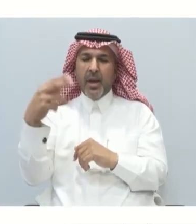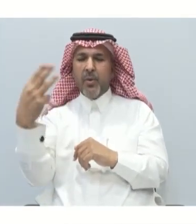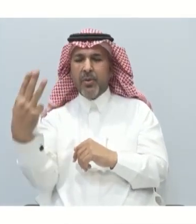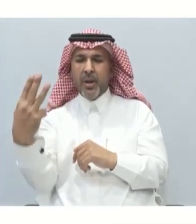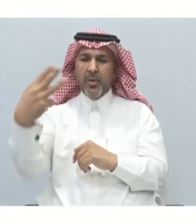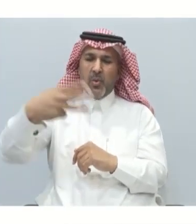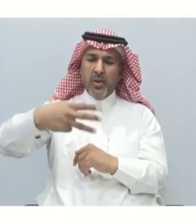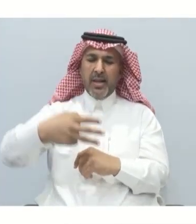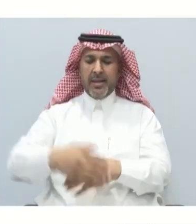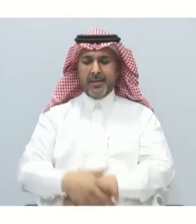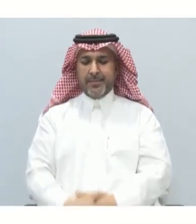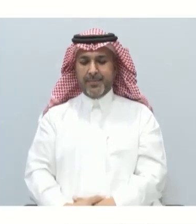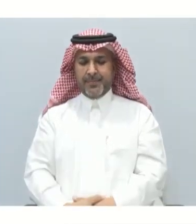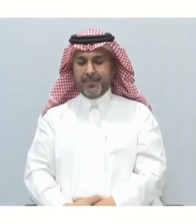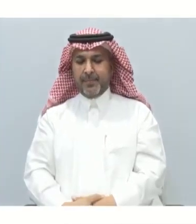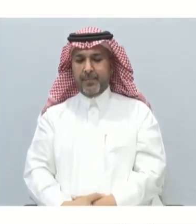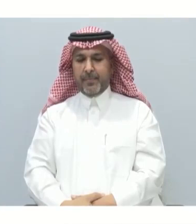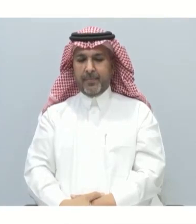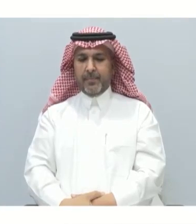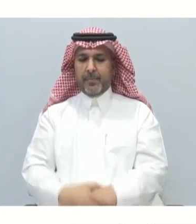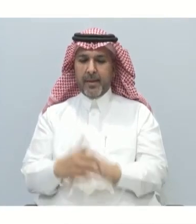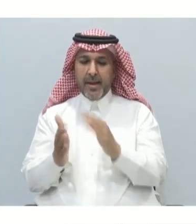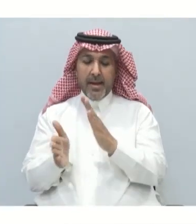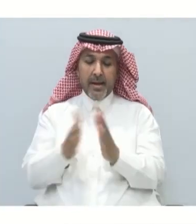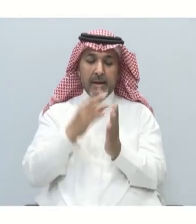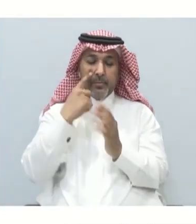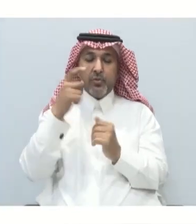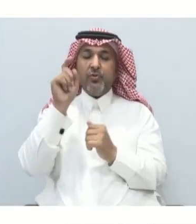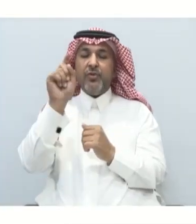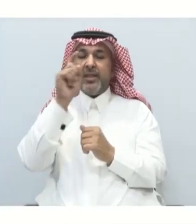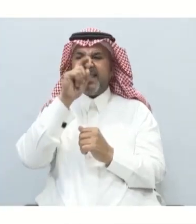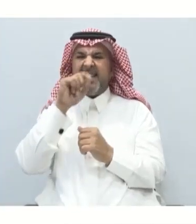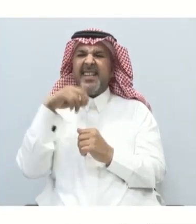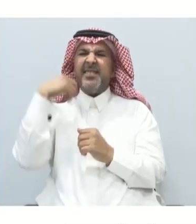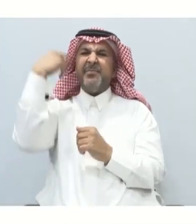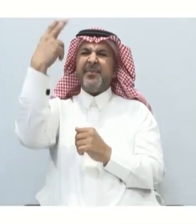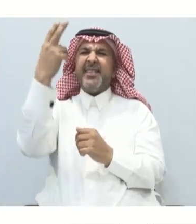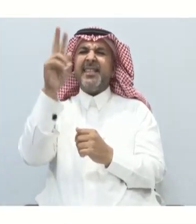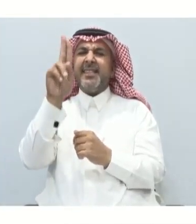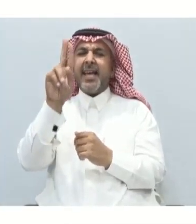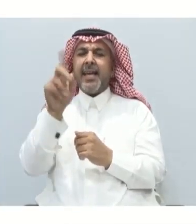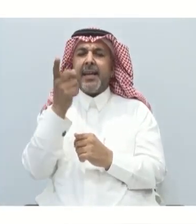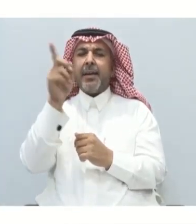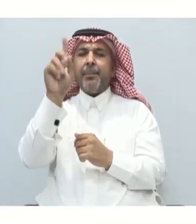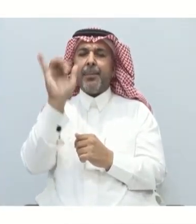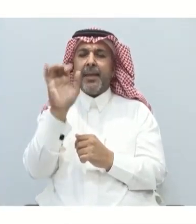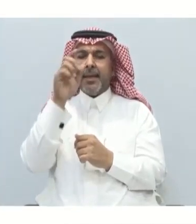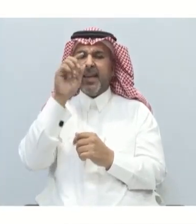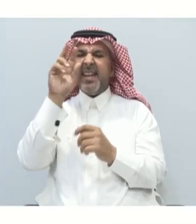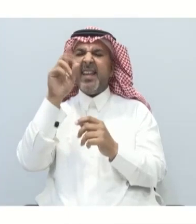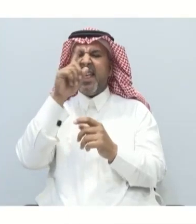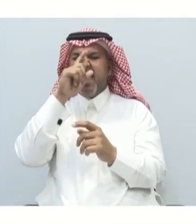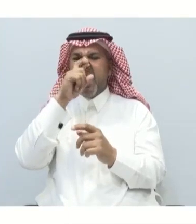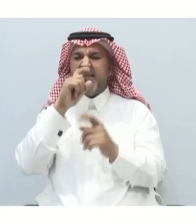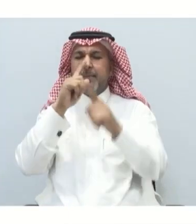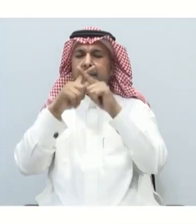883 8800 و33 وبعدين بربع عناصر الاكس يلا نرب معها 8